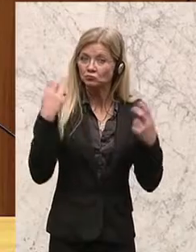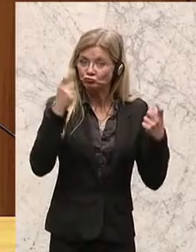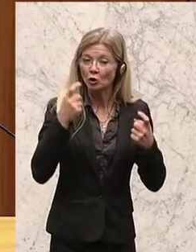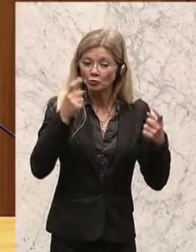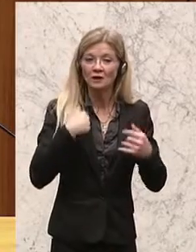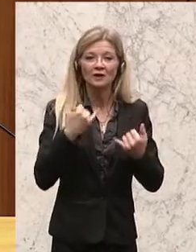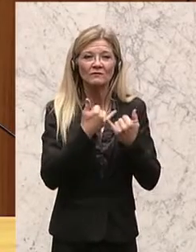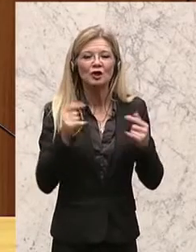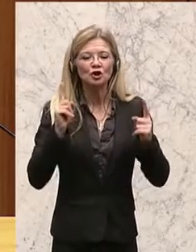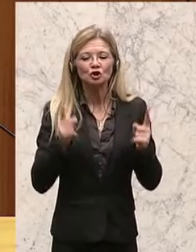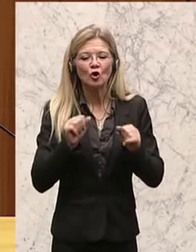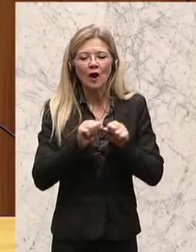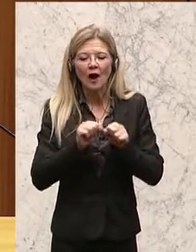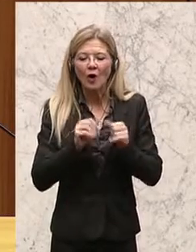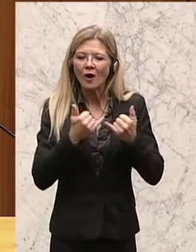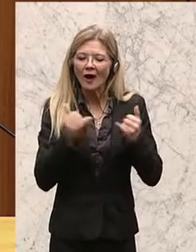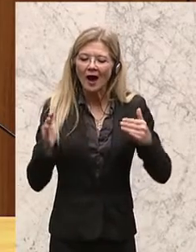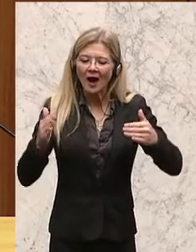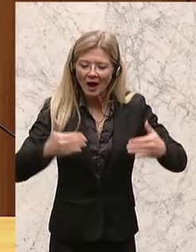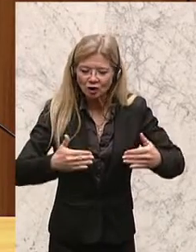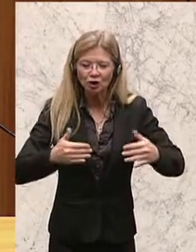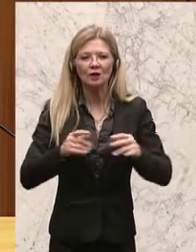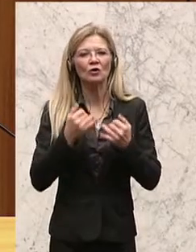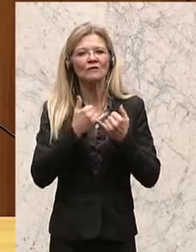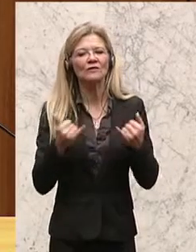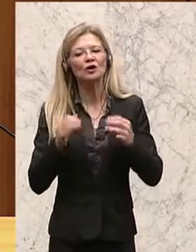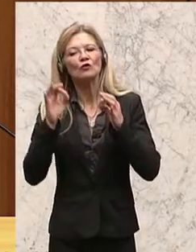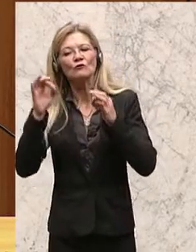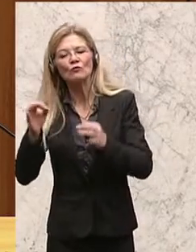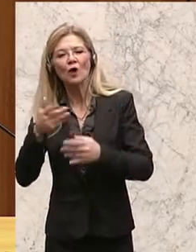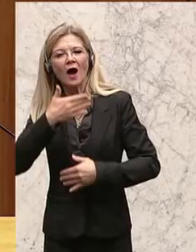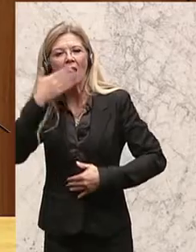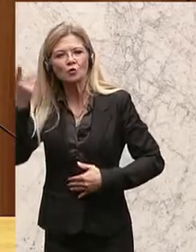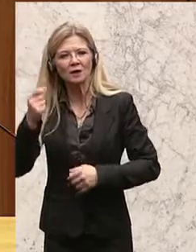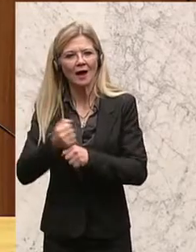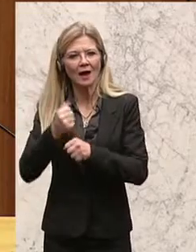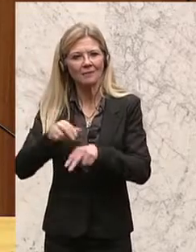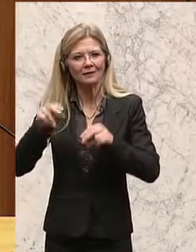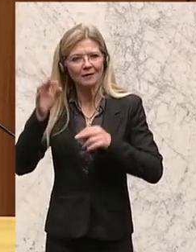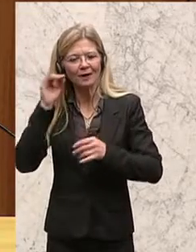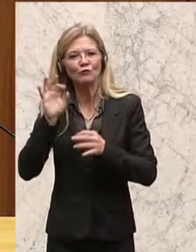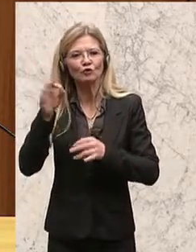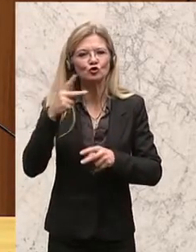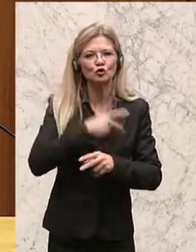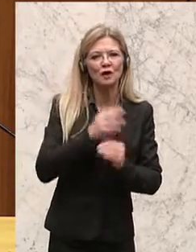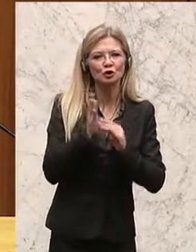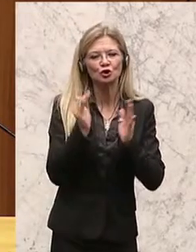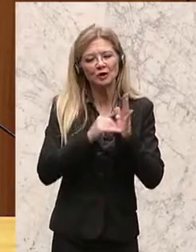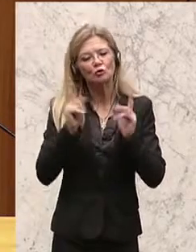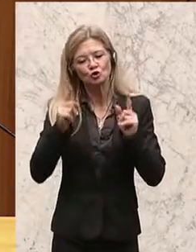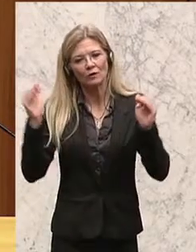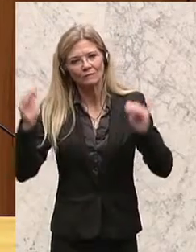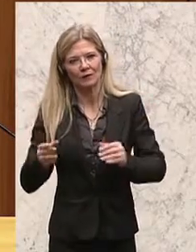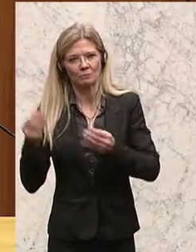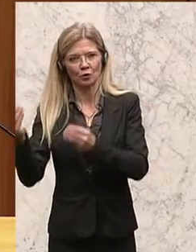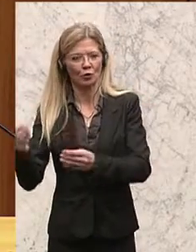beim zugang zum sozialsystem für ausländische arbeitnehmerinnen und arbeitnehmer das ist immer das wo sie uns das erklären das geht alles